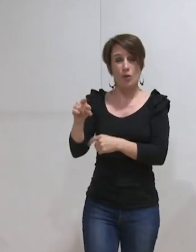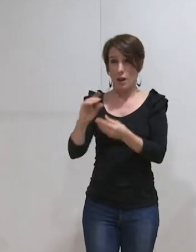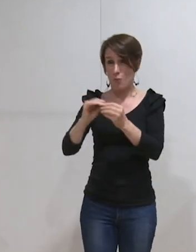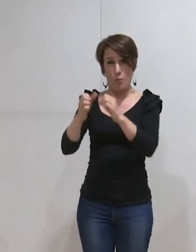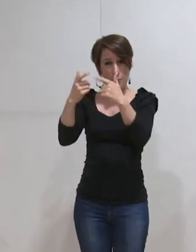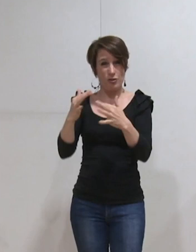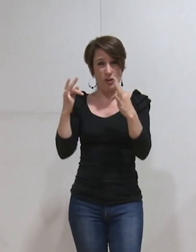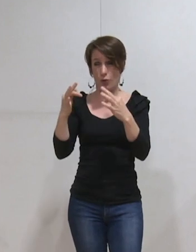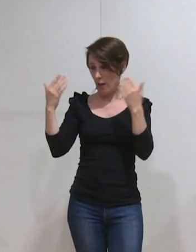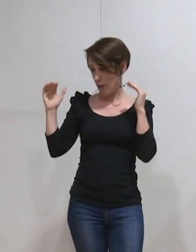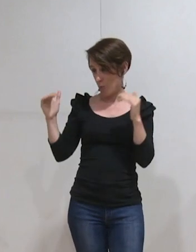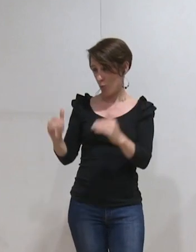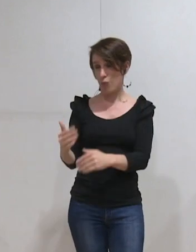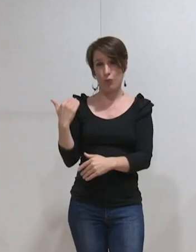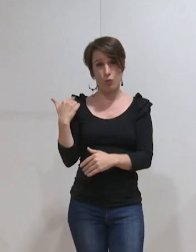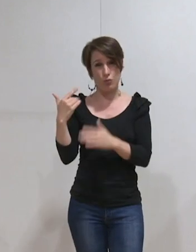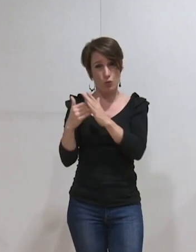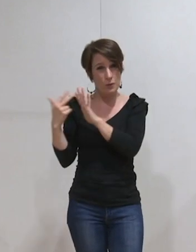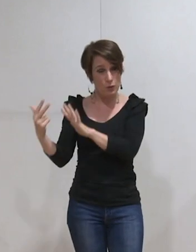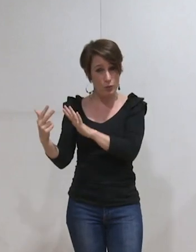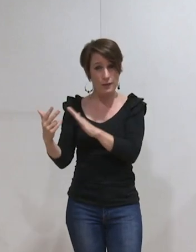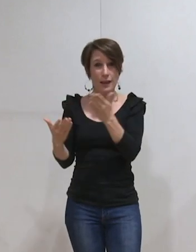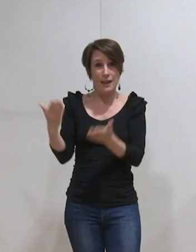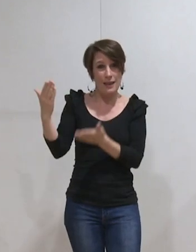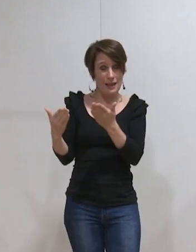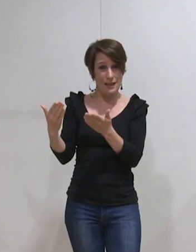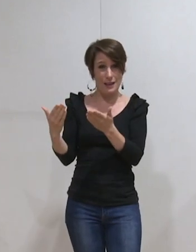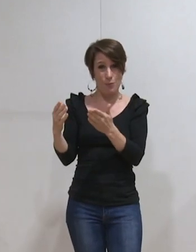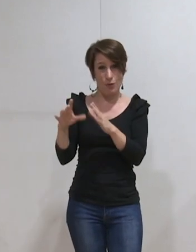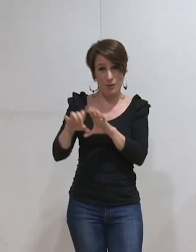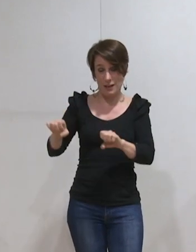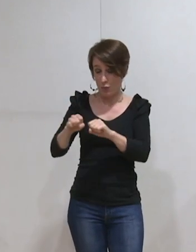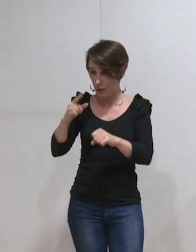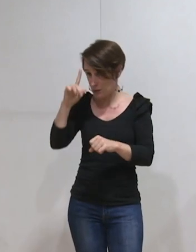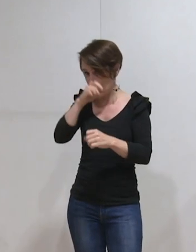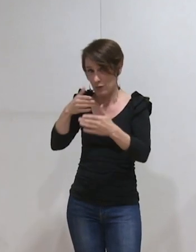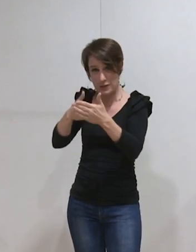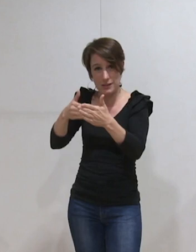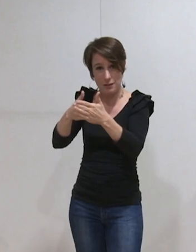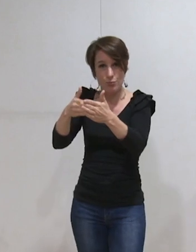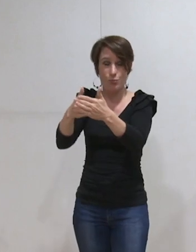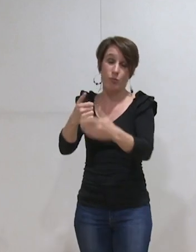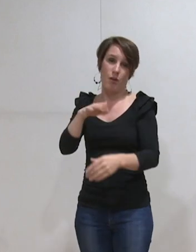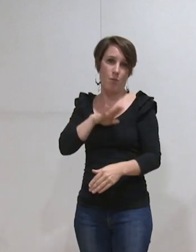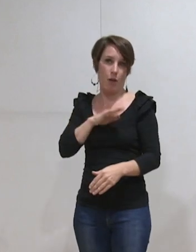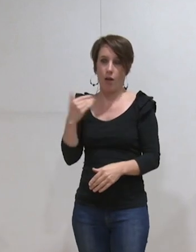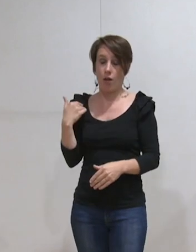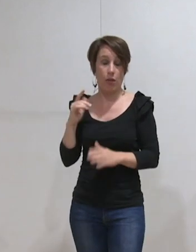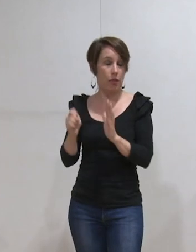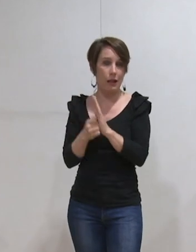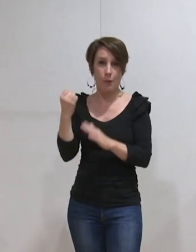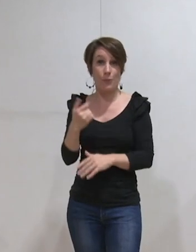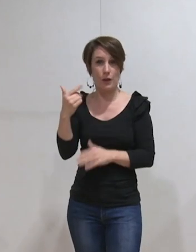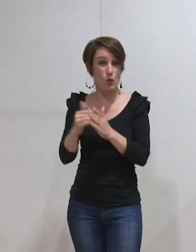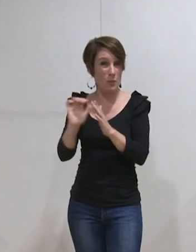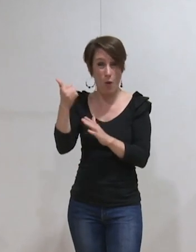d'affaires depuis 2008 l'équilibre d'exploitation a toujours été difficile à atteindre avec notamment un très fort décrochage en 2011 qui